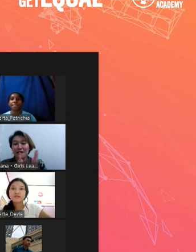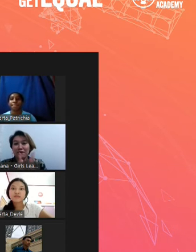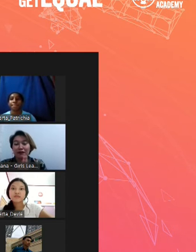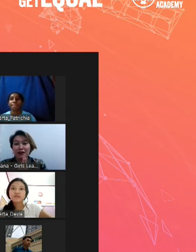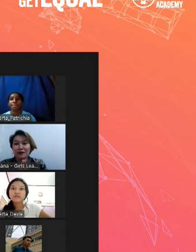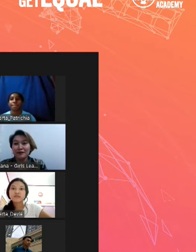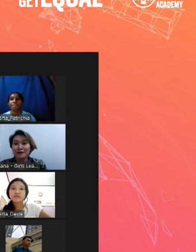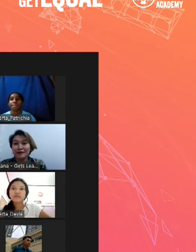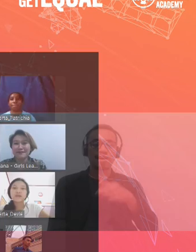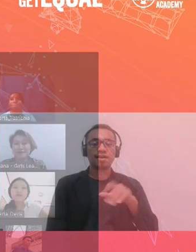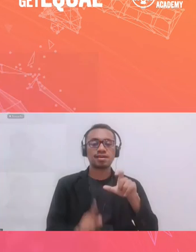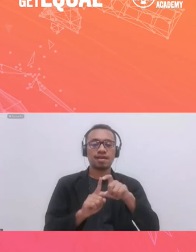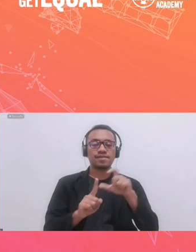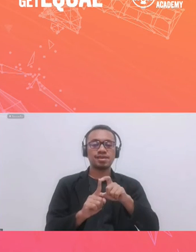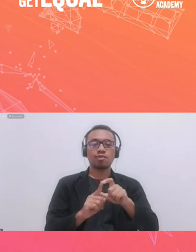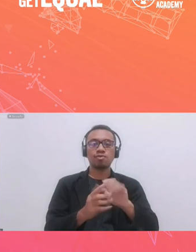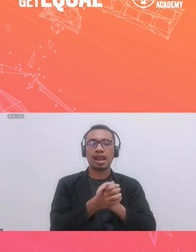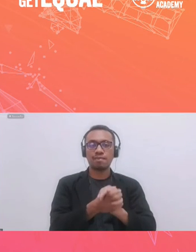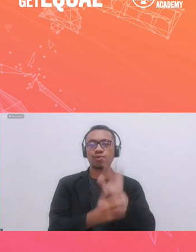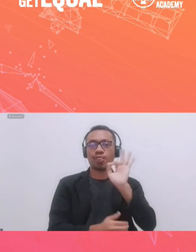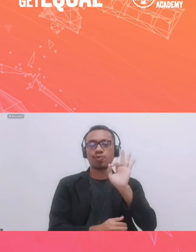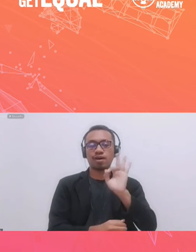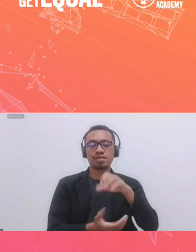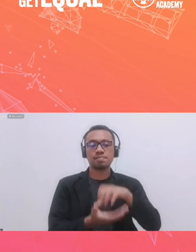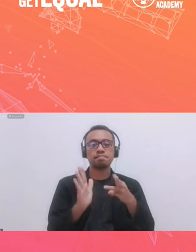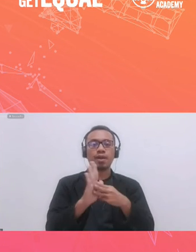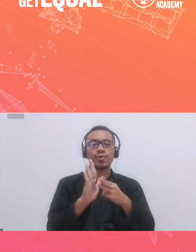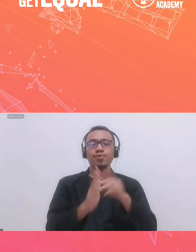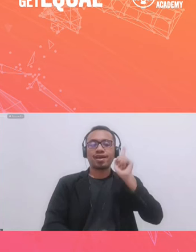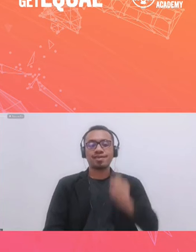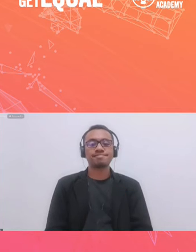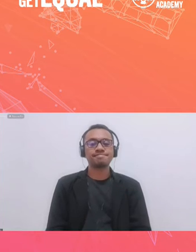Terima kasih. Saya pamit semuanya. Devi, salam untuk orang tuamu di Maluku Utara. Assalamualaikum.